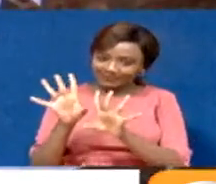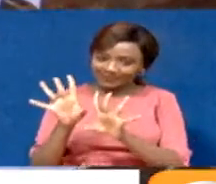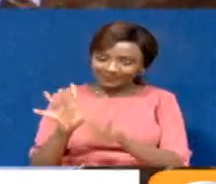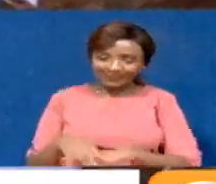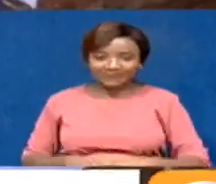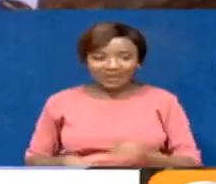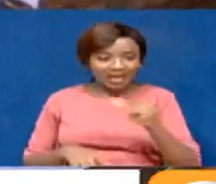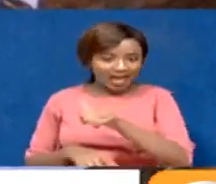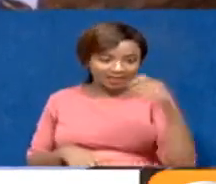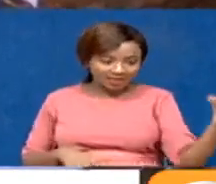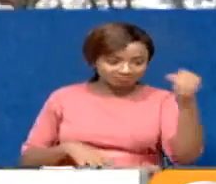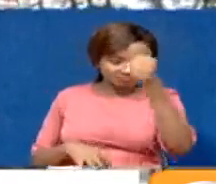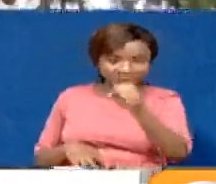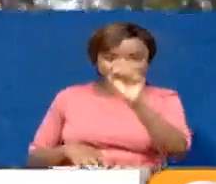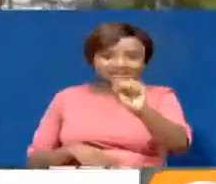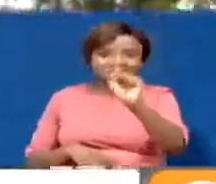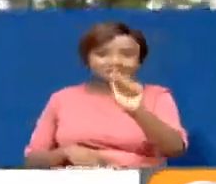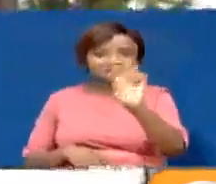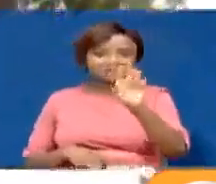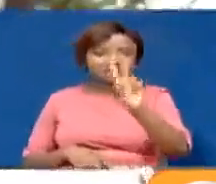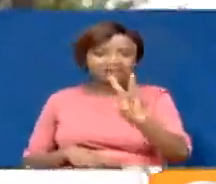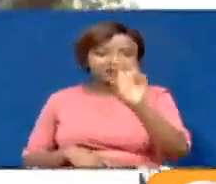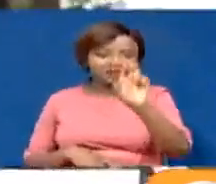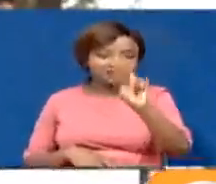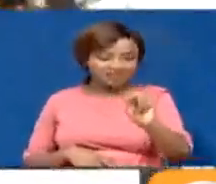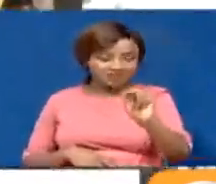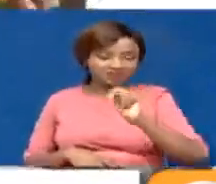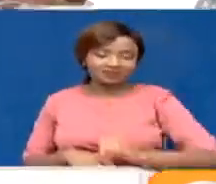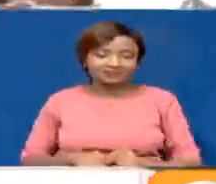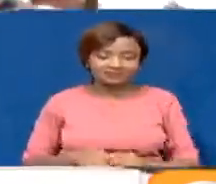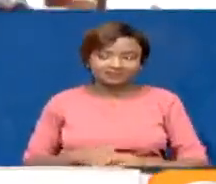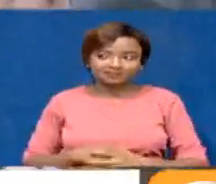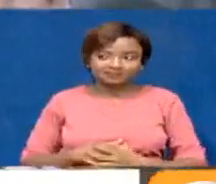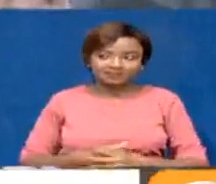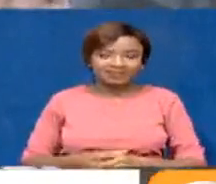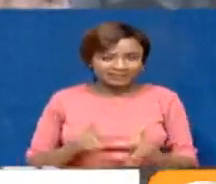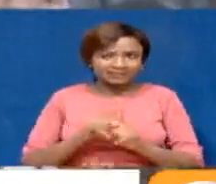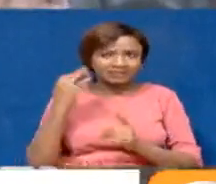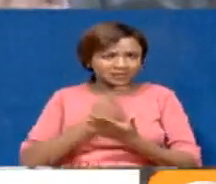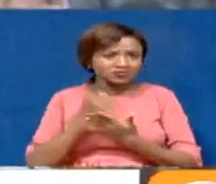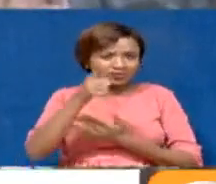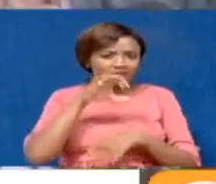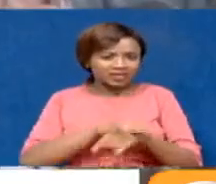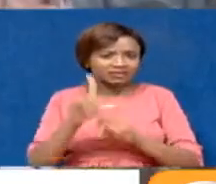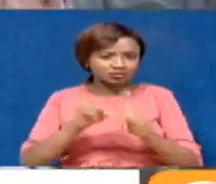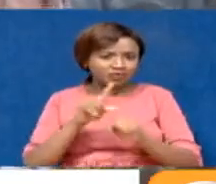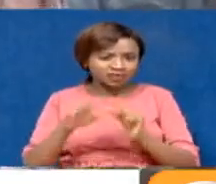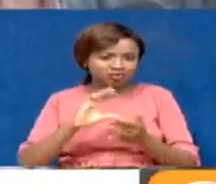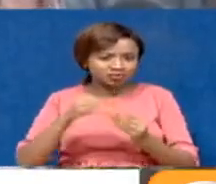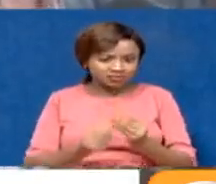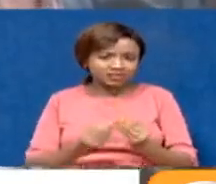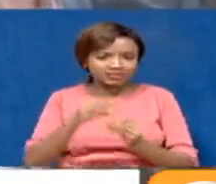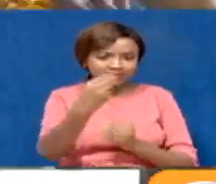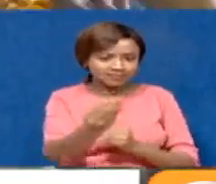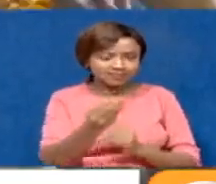gavana wa sasa Steven Sang, ambaye alikuachiwa tikiti ya UDA katika kura za mchujo za wiki iliyopita.